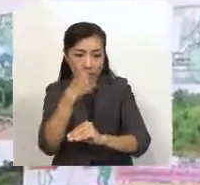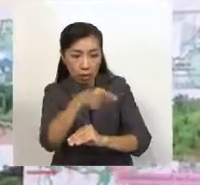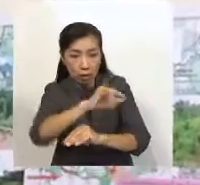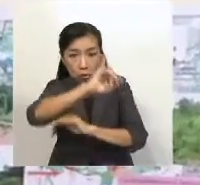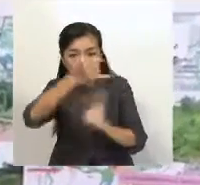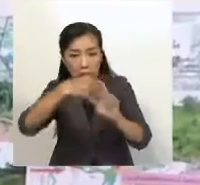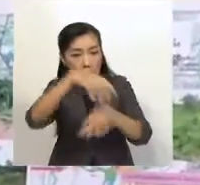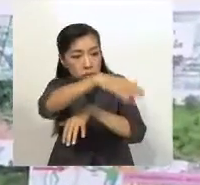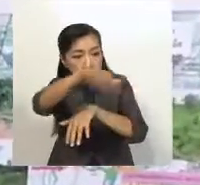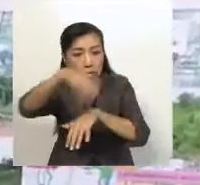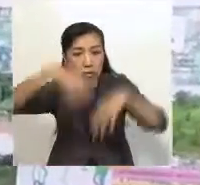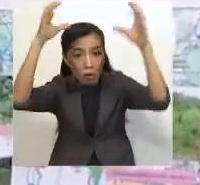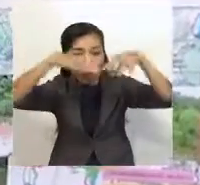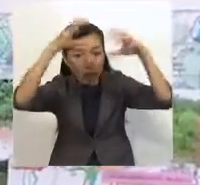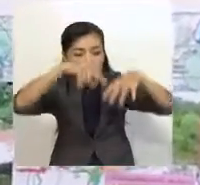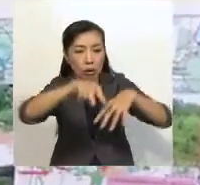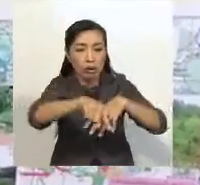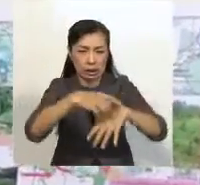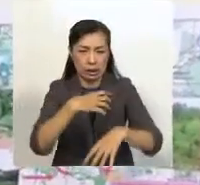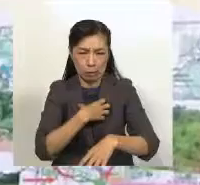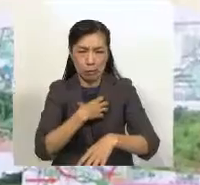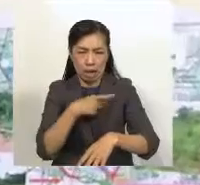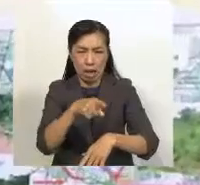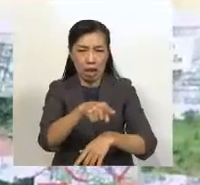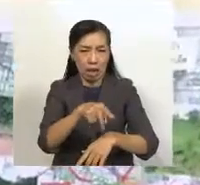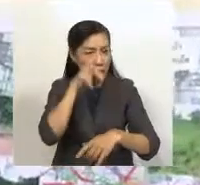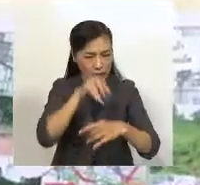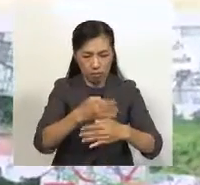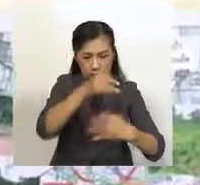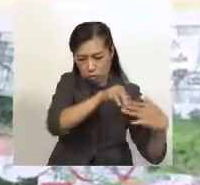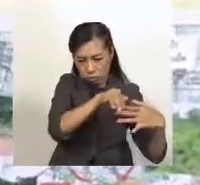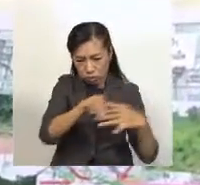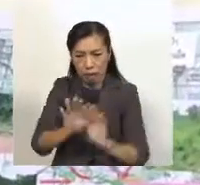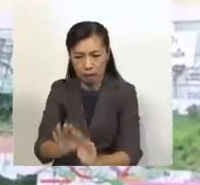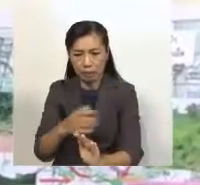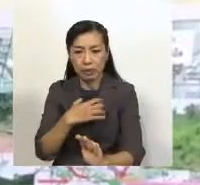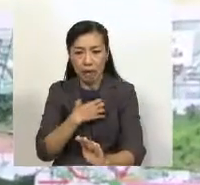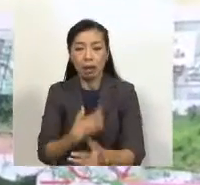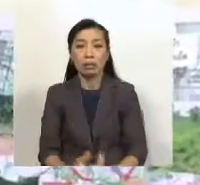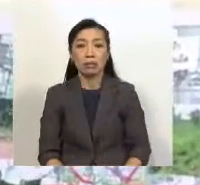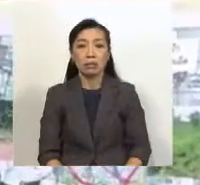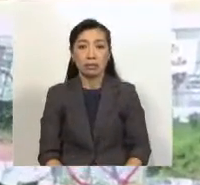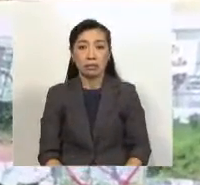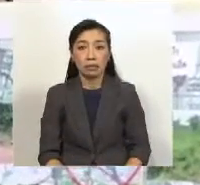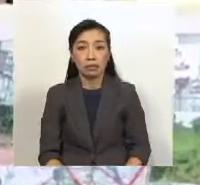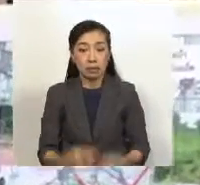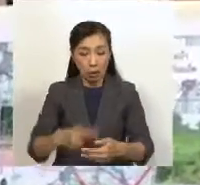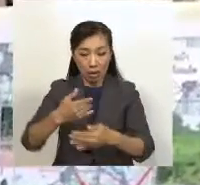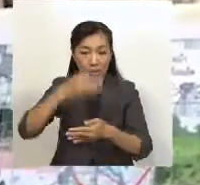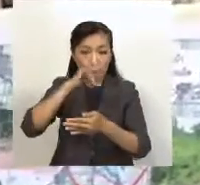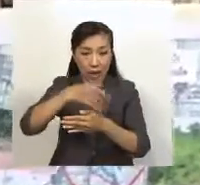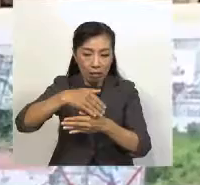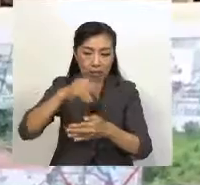กอยู่เหนือของอ่างเก็บน้ำเนี่ยเราอยากได้น้ำที่จะเก็บไว้นะครับสำหรับพื้นที่ที่ตกในตอนล่างของอ่างเก็บน้